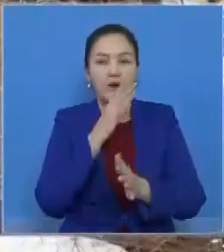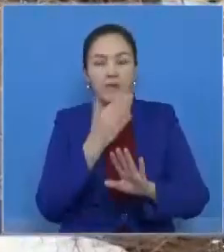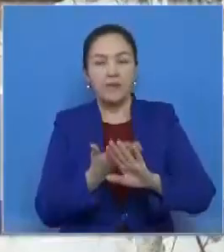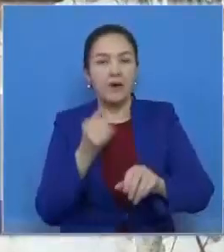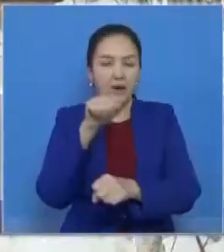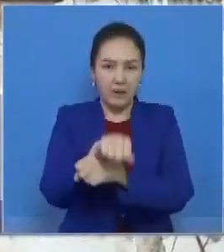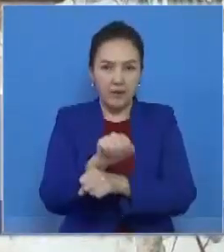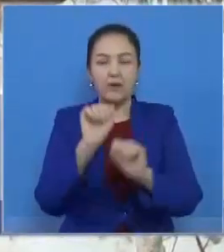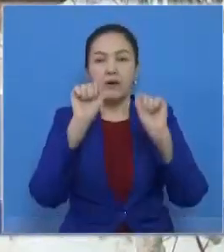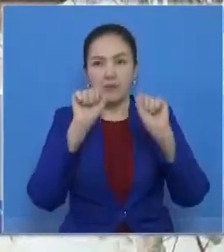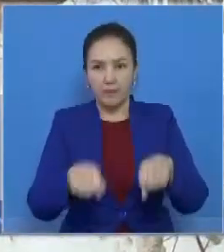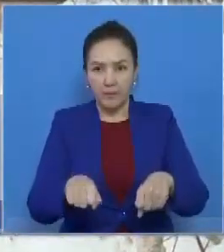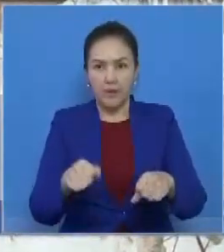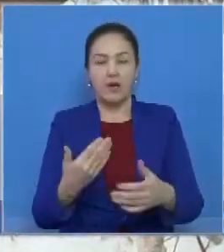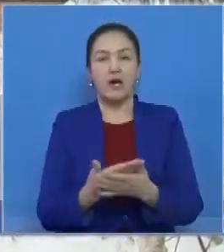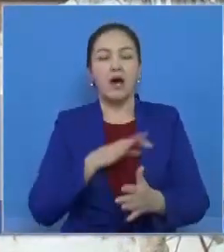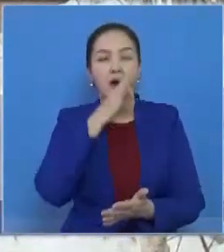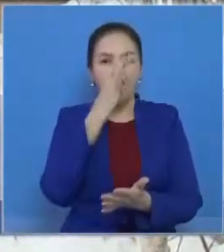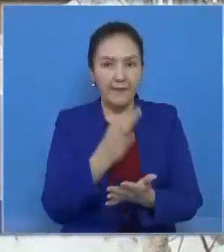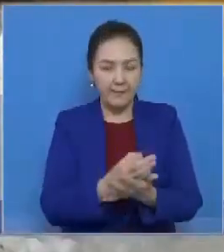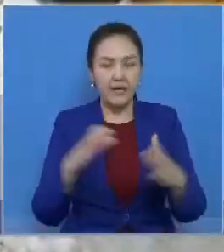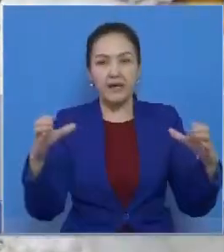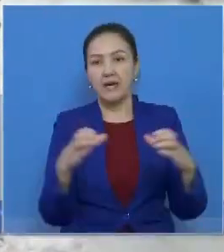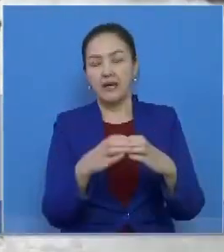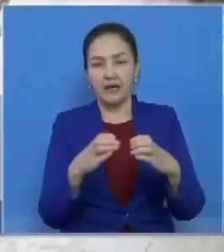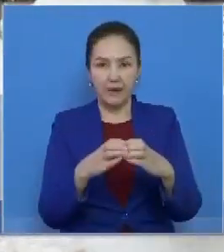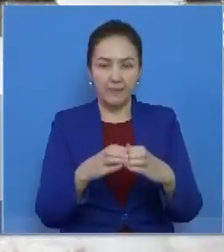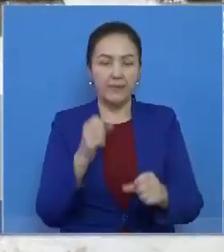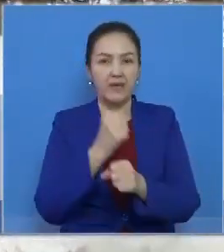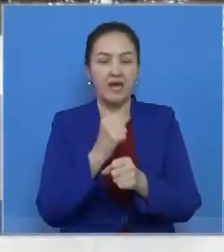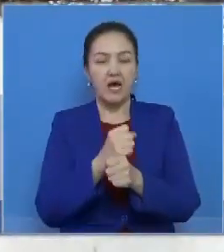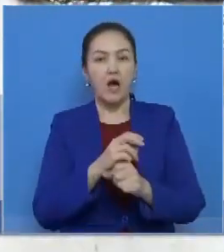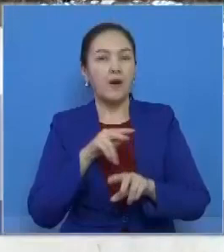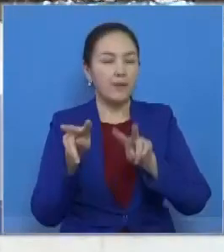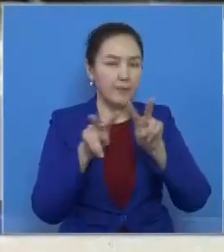бұрын тоқтатуға құқылы. Сондықтан жауаптылар мердігер компания өкілдеріне жұмысқа